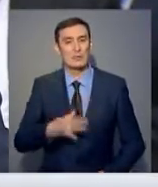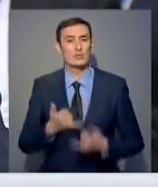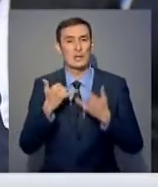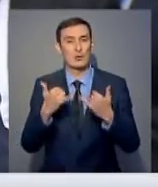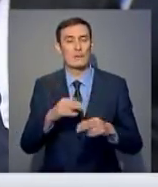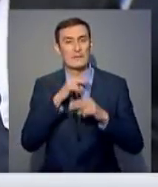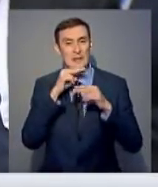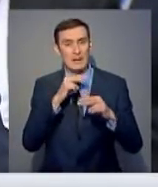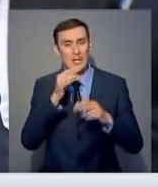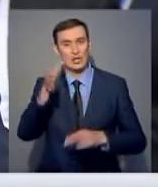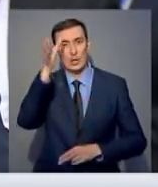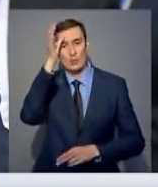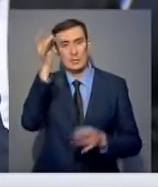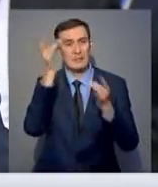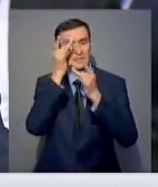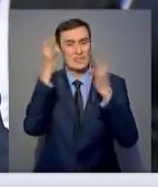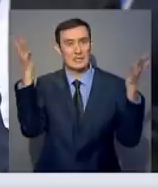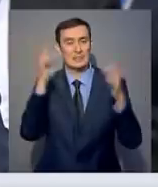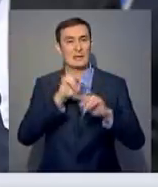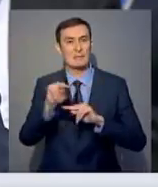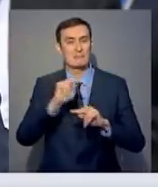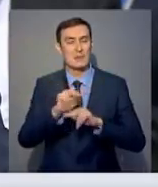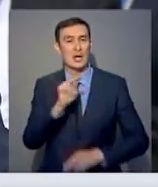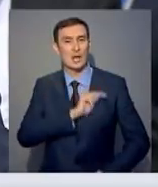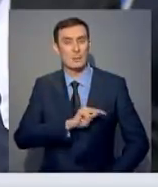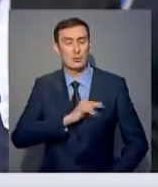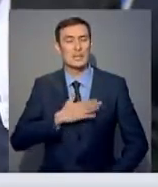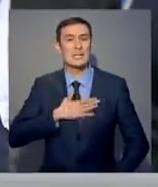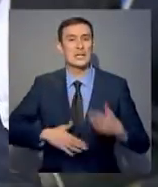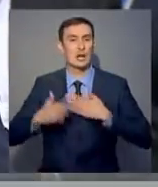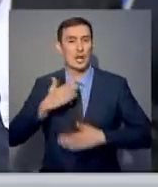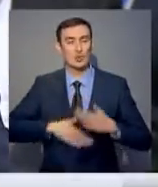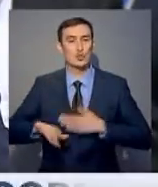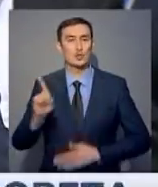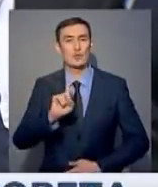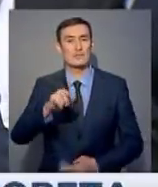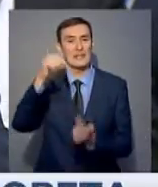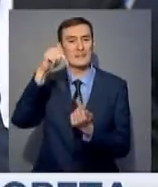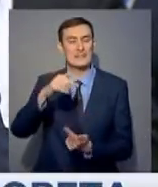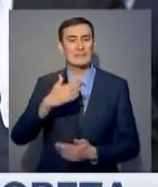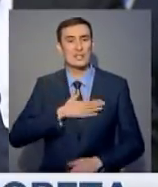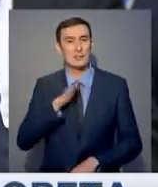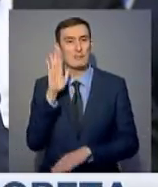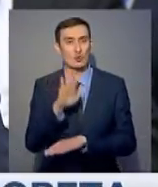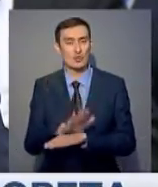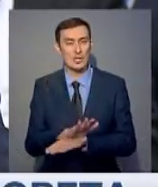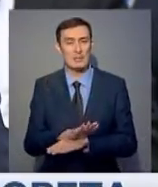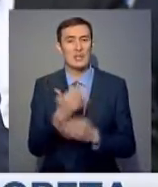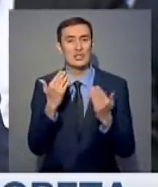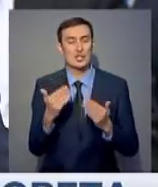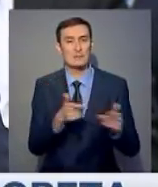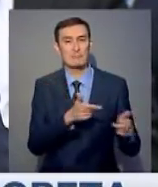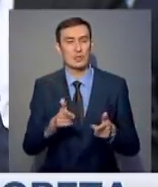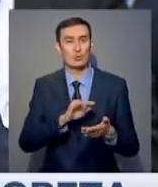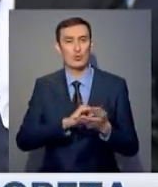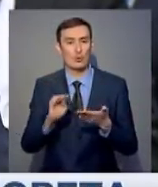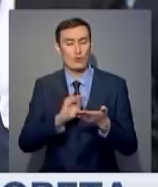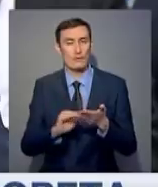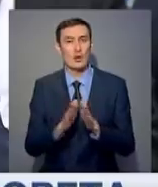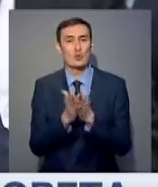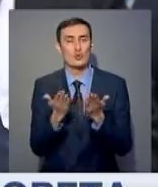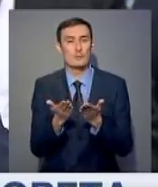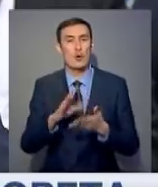и научно-просветительской работе нас радует что в соответствии с нашим поручением разработан учебник общая